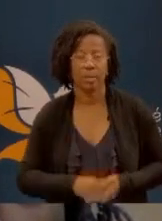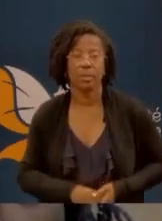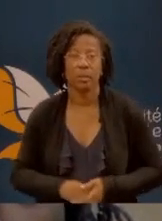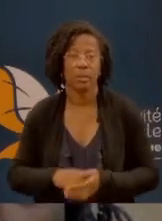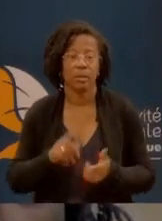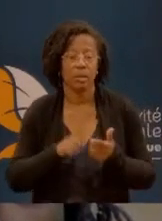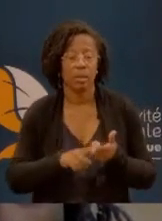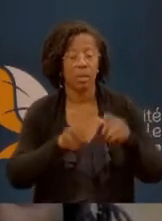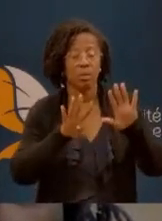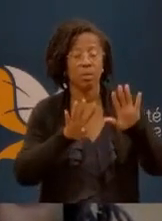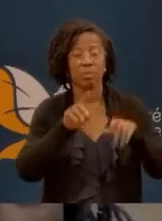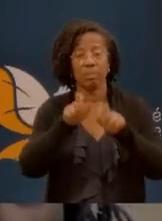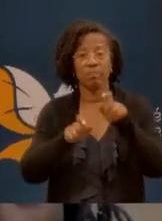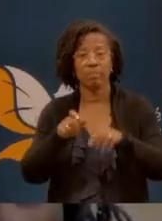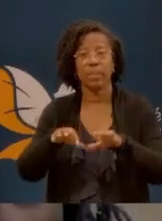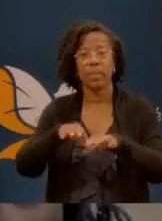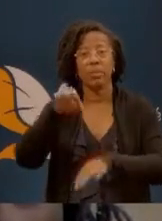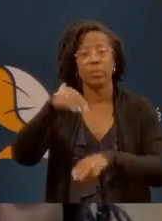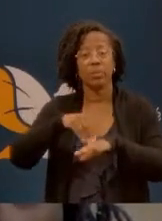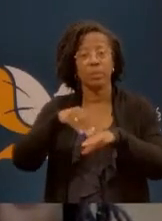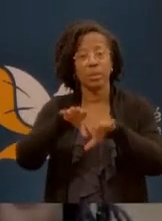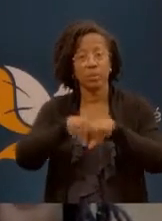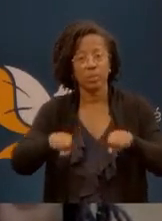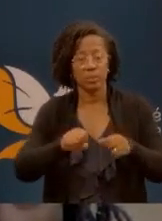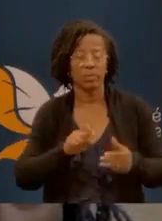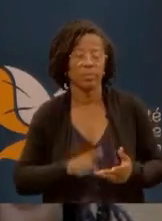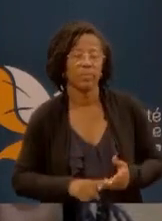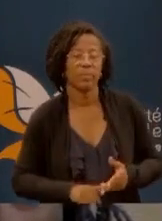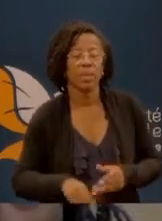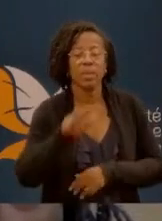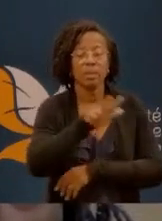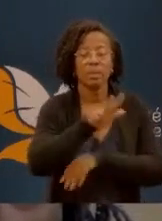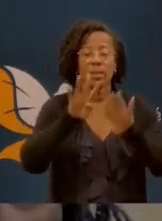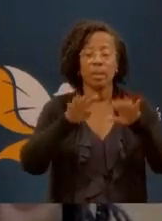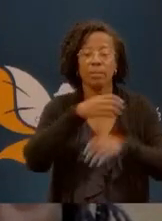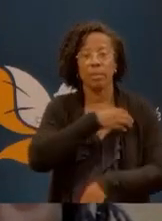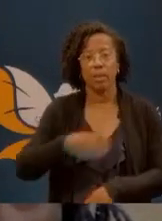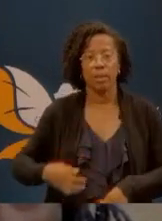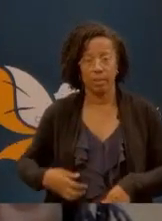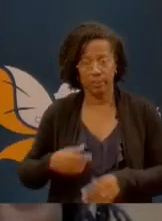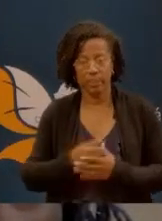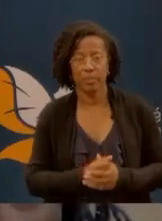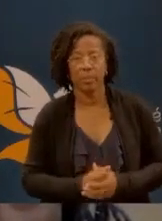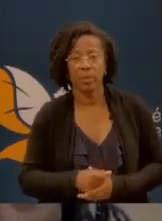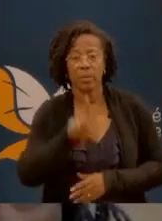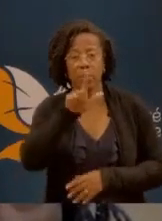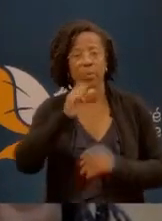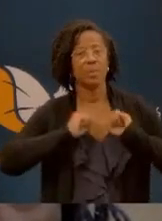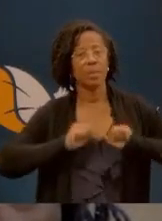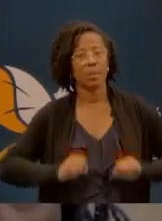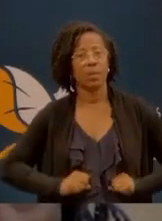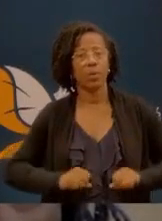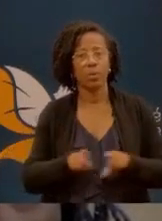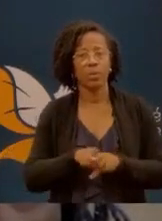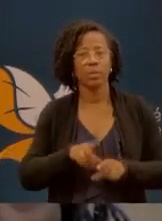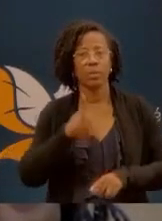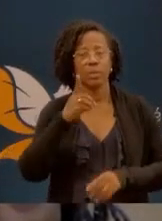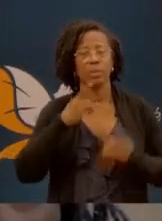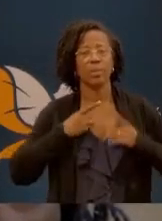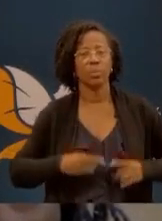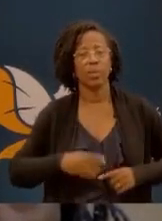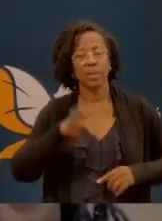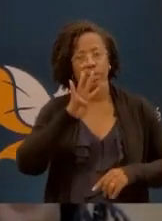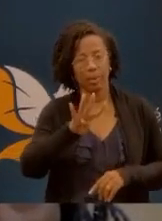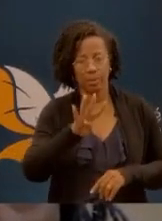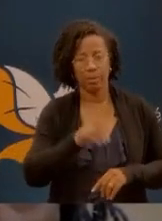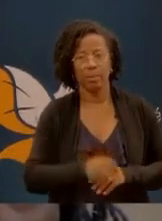les 9 élus du Conseil exécutif, les 34 maires, les 2 sénateurs et les 4 députés, le seul